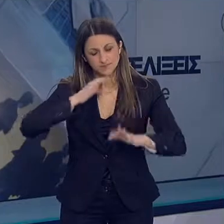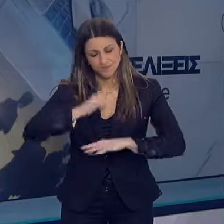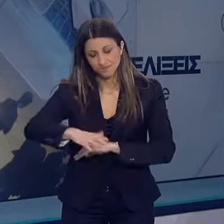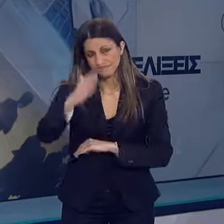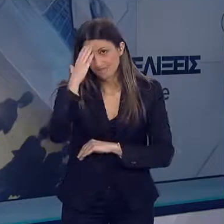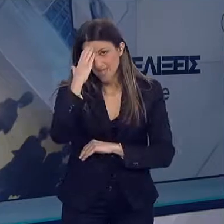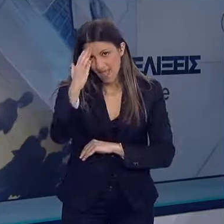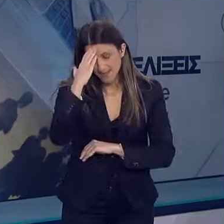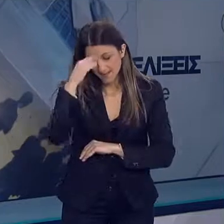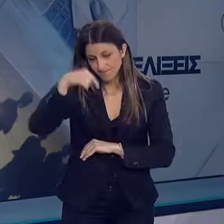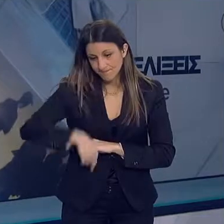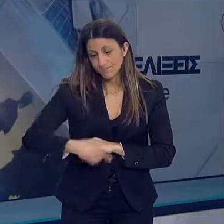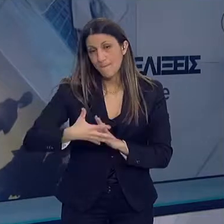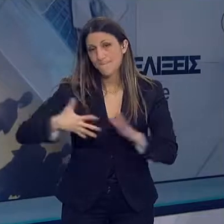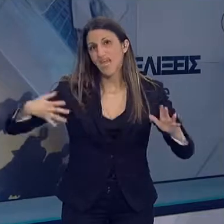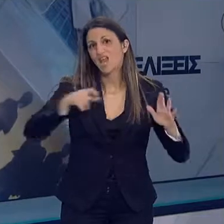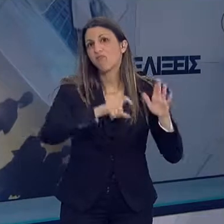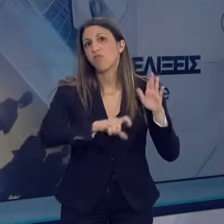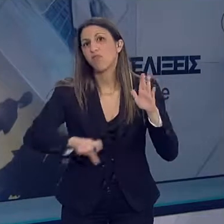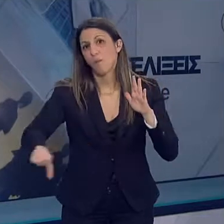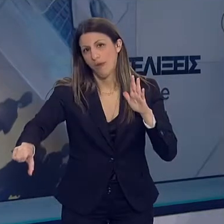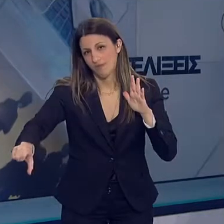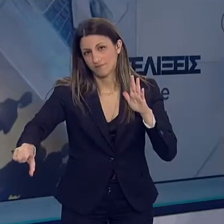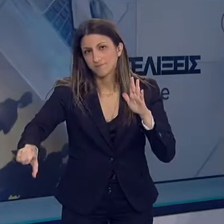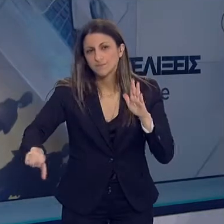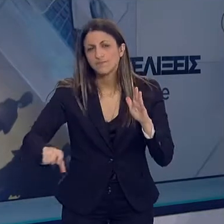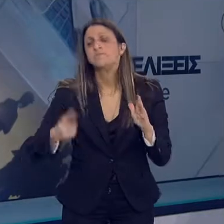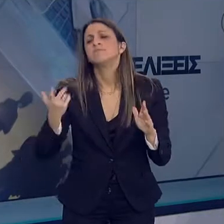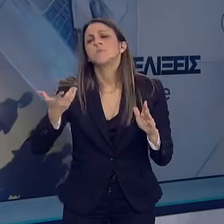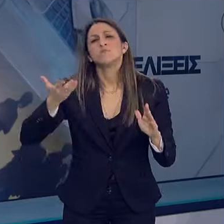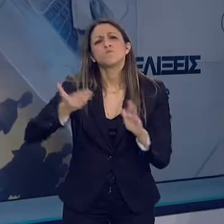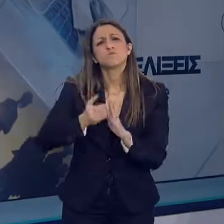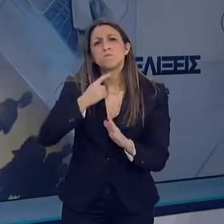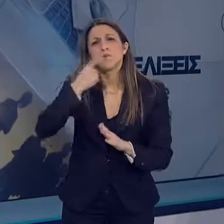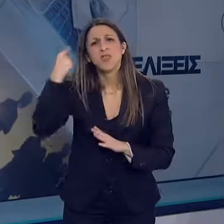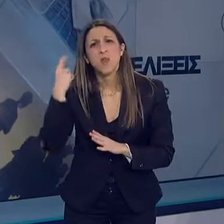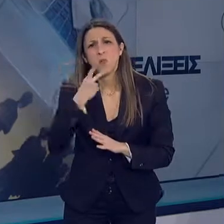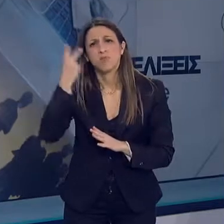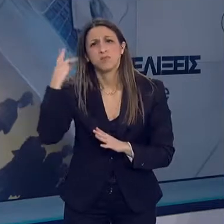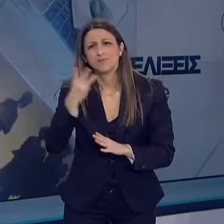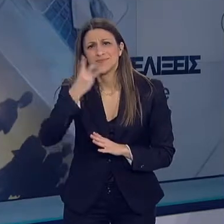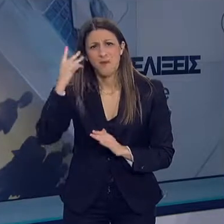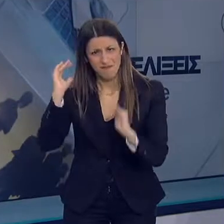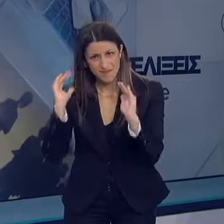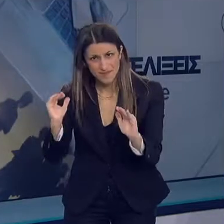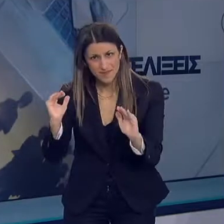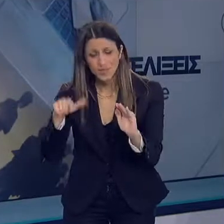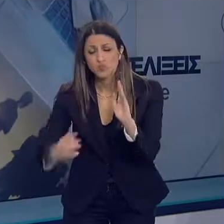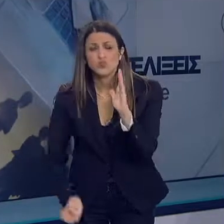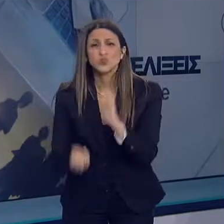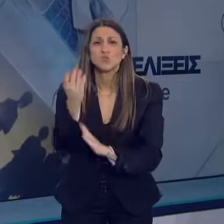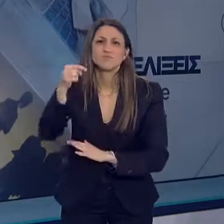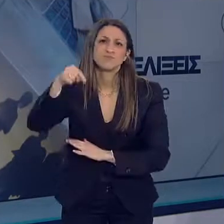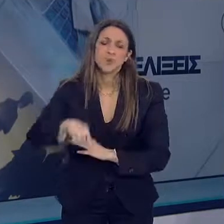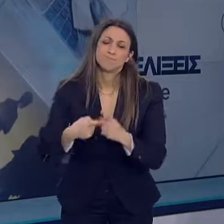Άγιων Παθών, μια μεγάλη εβδομάδα που δεν θυμίζει καθόλου αυτές των προηγουμένων χρόνων. Η πρωτόγνωρη κατάσταση που